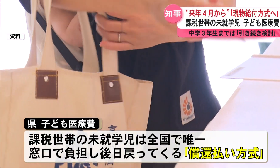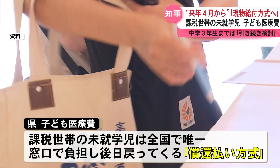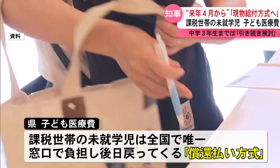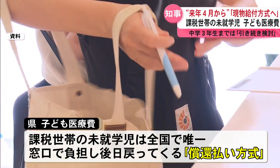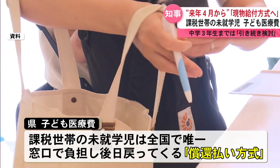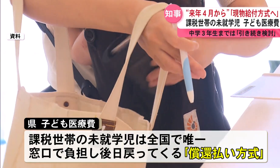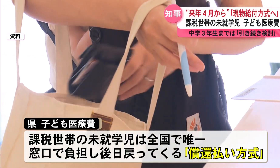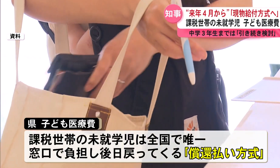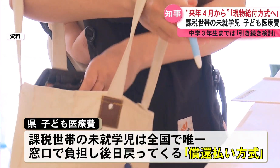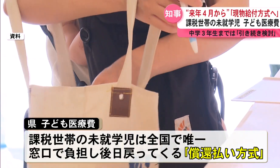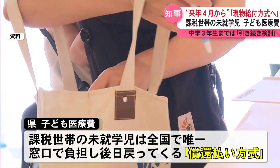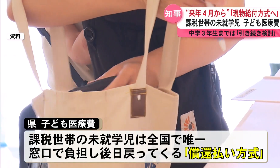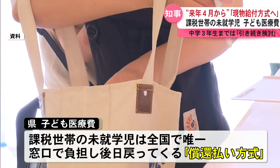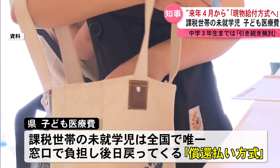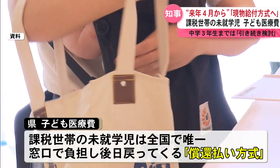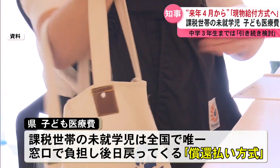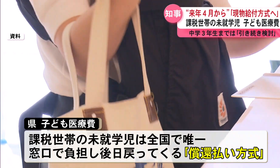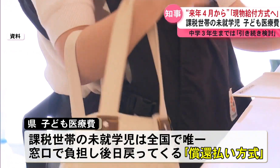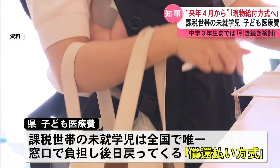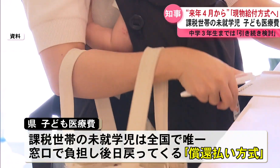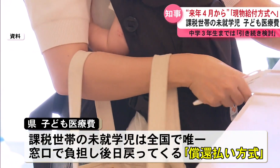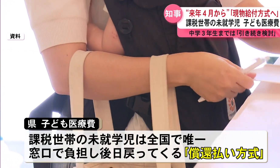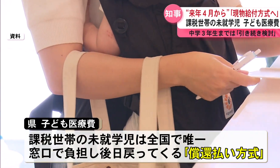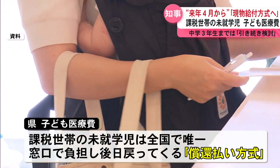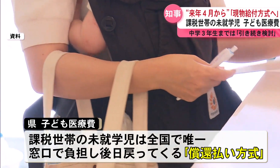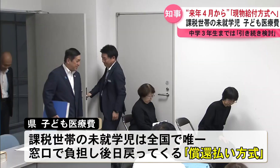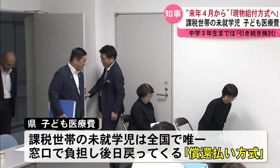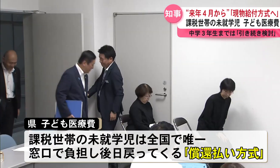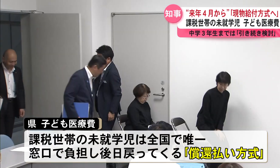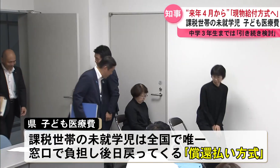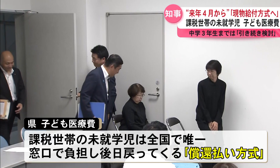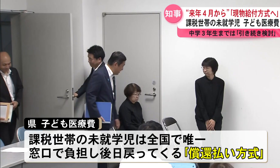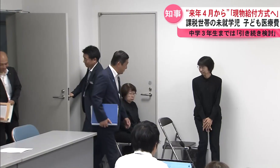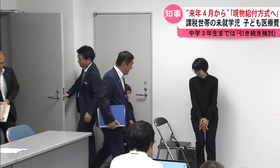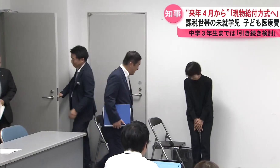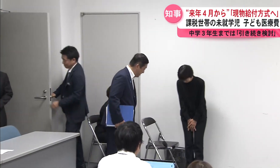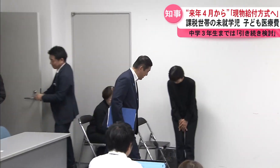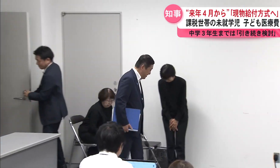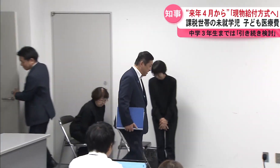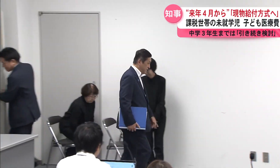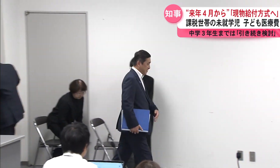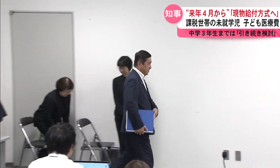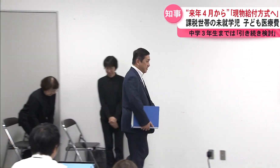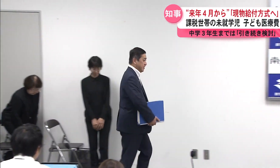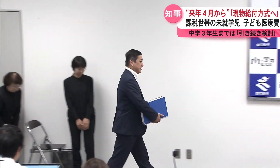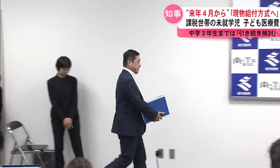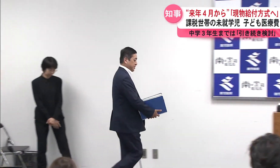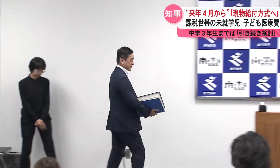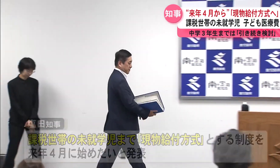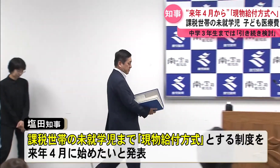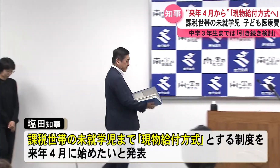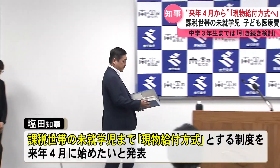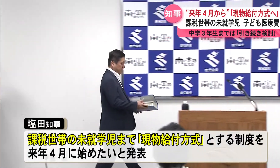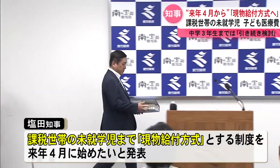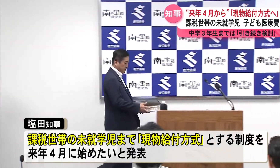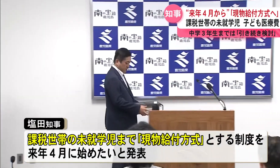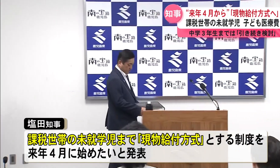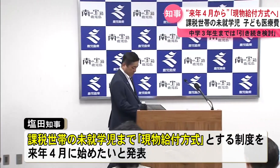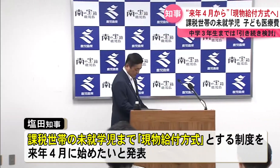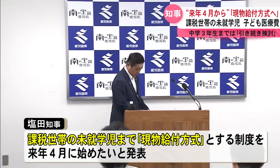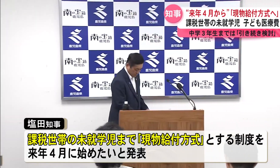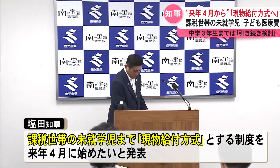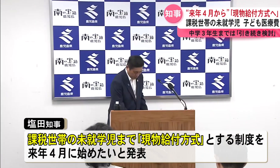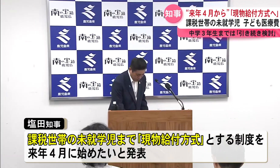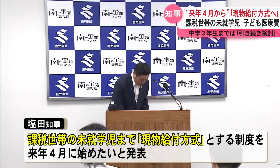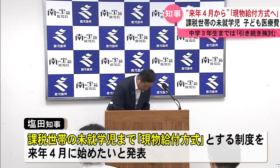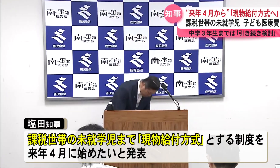担し後日戻ってくる償還払い方式を取っています。今日の定例会見で塩田知事は